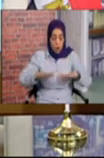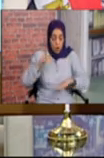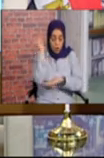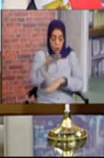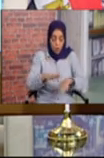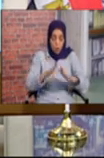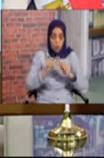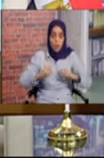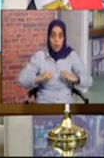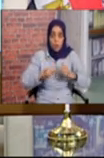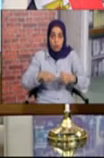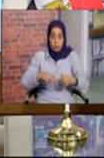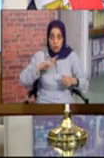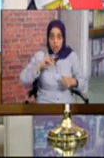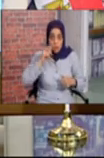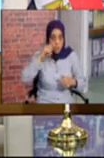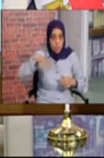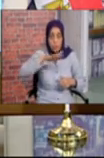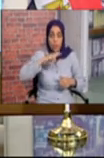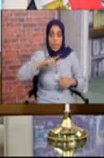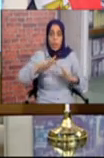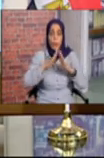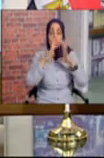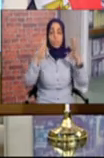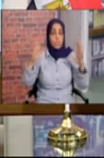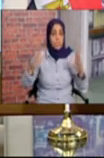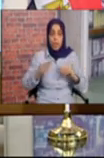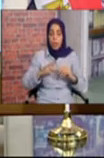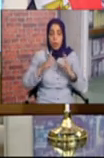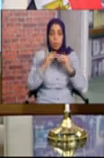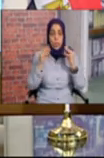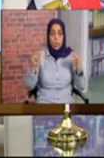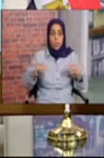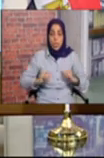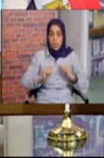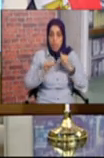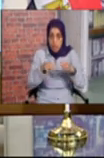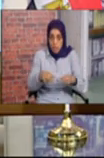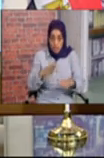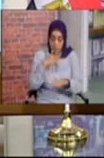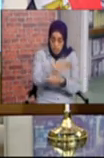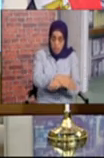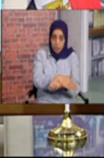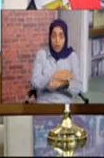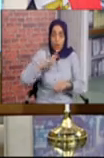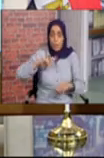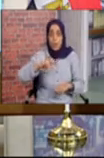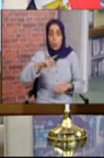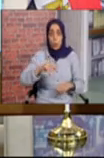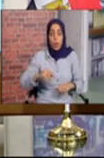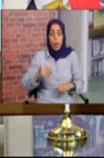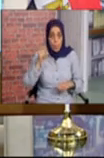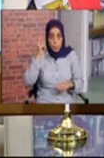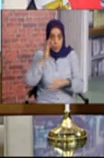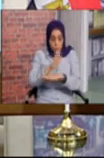لان النهاردة الناس بتتكلم كتير وقيادات كتير احنا واحنا لكن ده داخل بي يعني